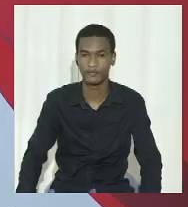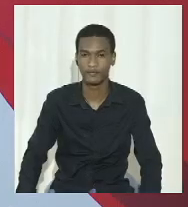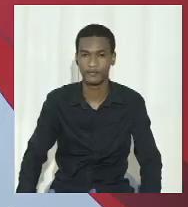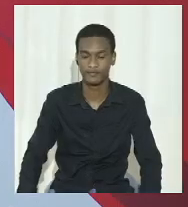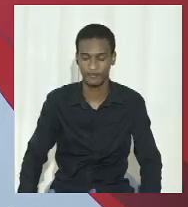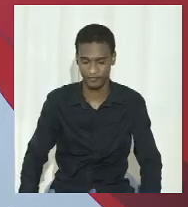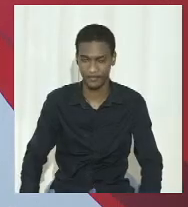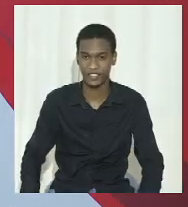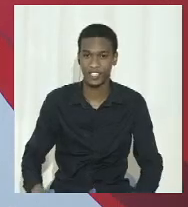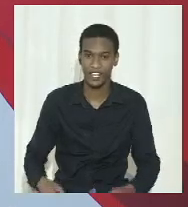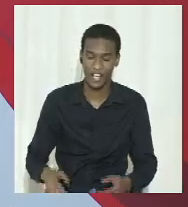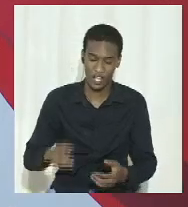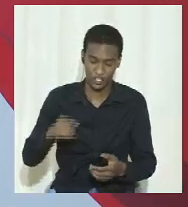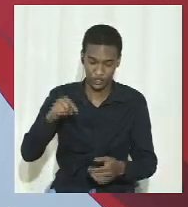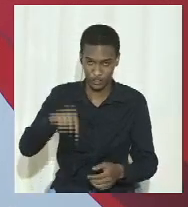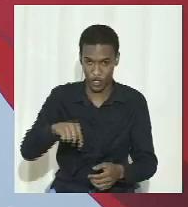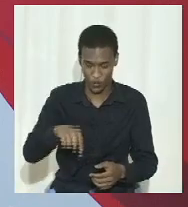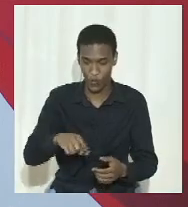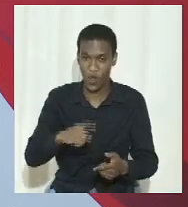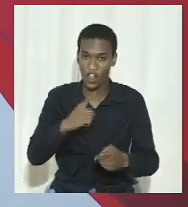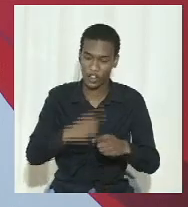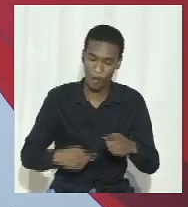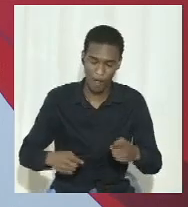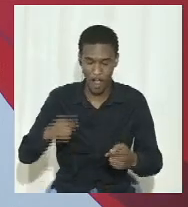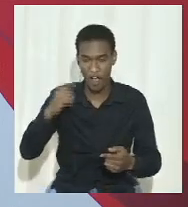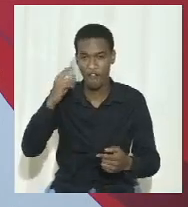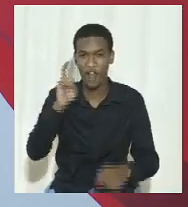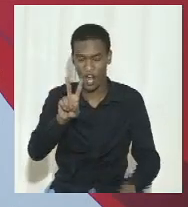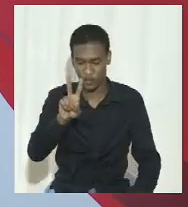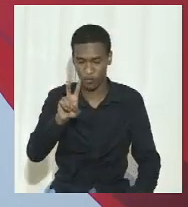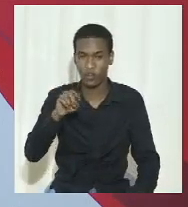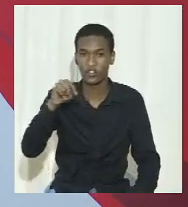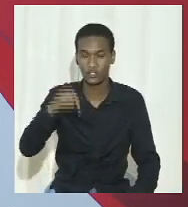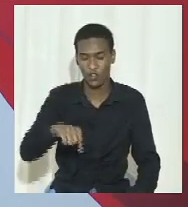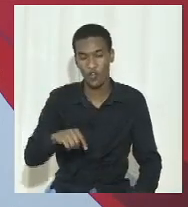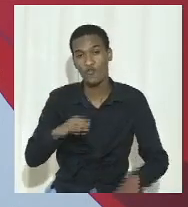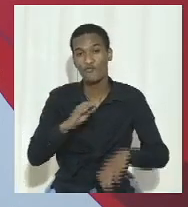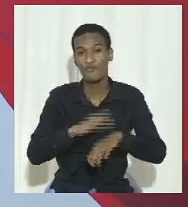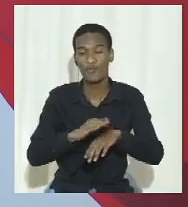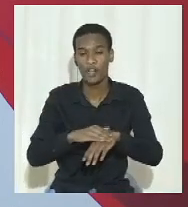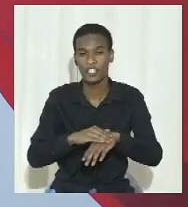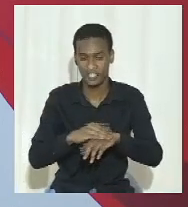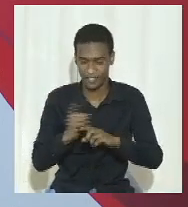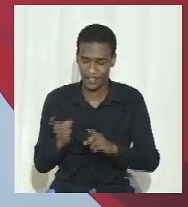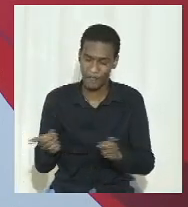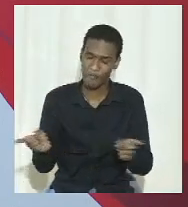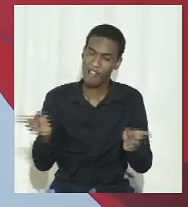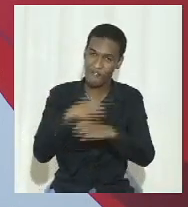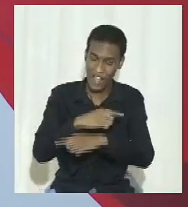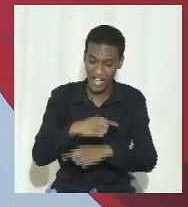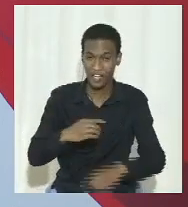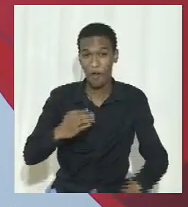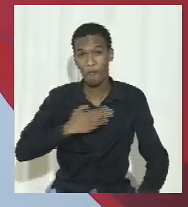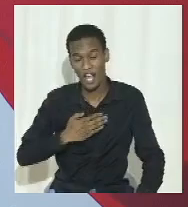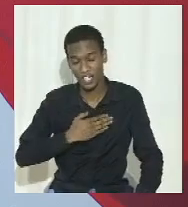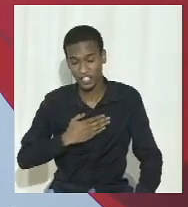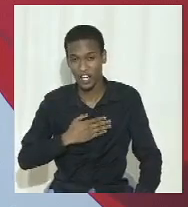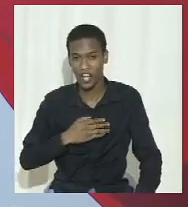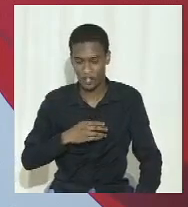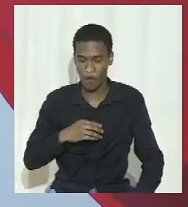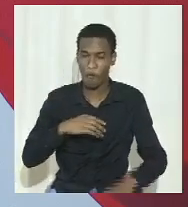Isantarantsika ny tapany faharoa amin'ny fampahalalam-baovao no mahakasika ny fiverenan'ireo mpianatra nala fanadinana